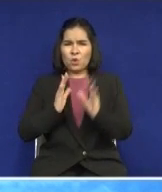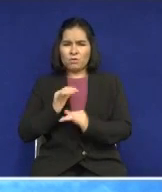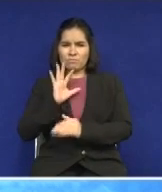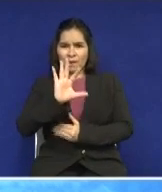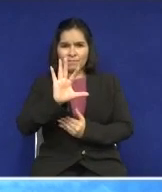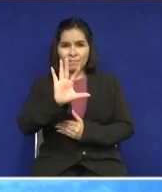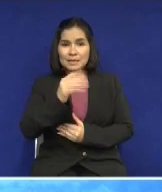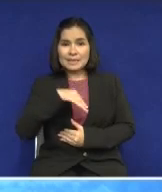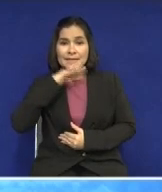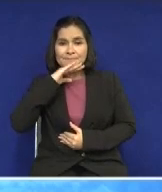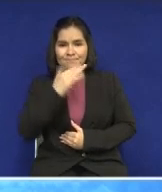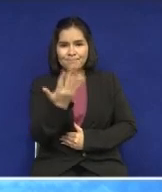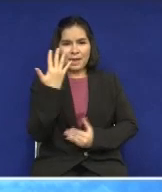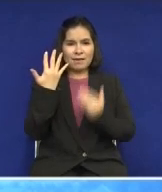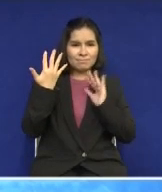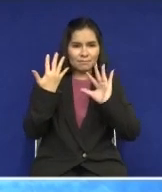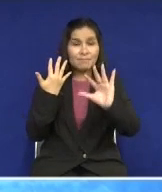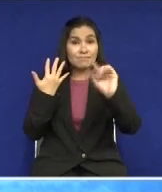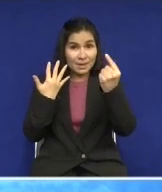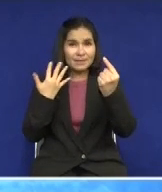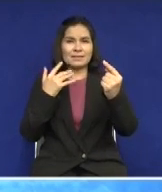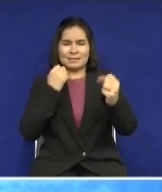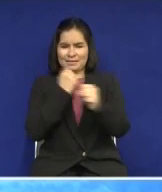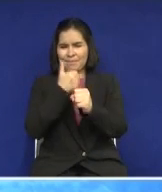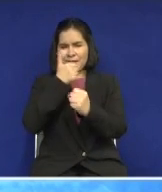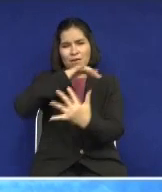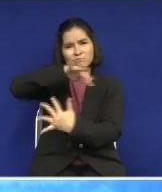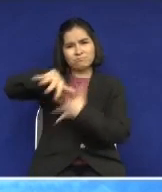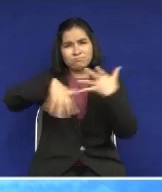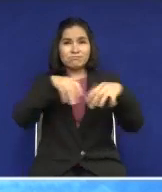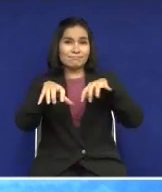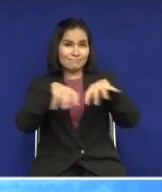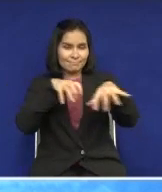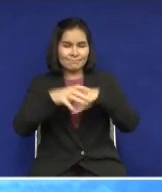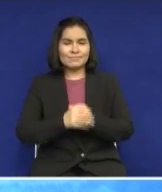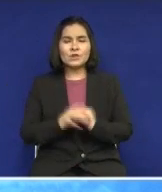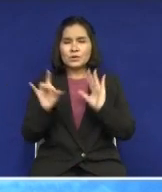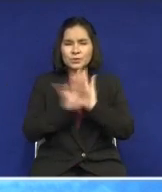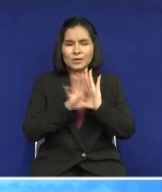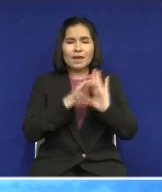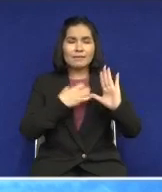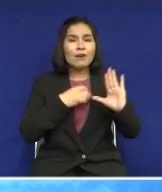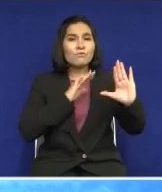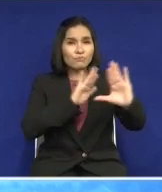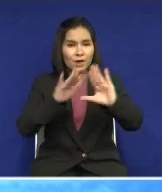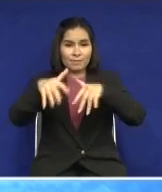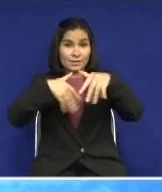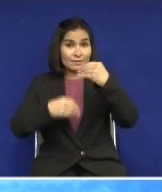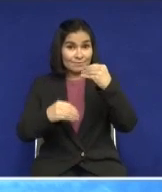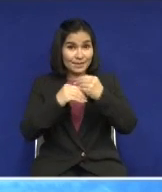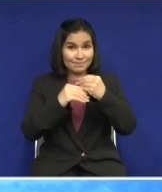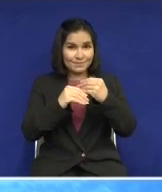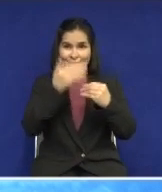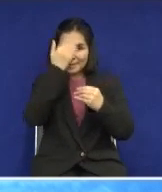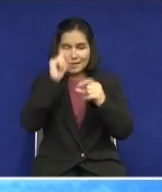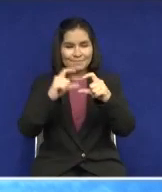หนาแน่นของผู้คนที่จะลงมาทานอาหารกลางวันได้ค่ะแล้วก็อย่างสุดท้ายที่จะฝากไว้เหมือนเดิมนะคะสวมหน้ากาก